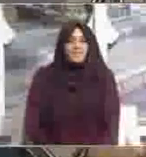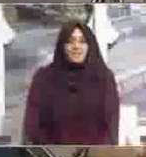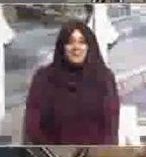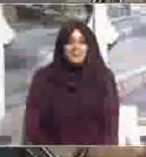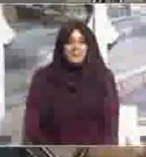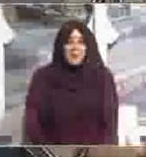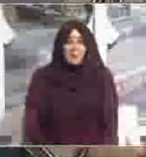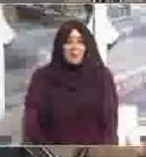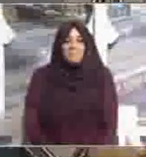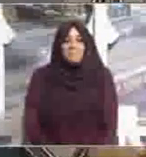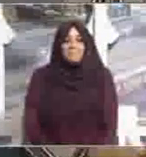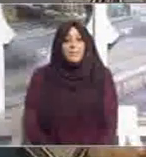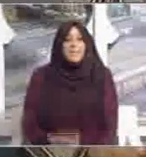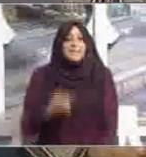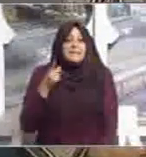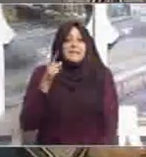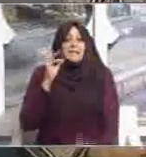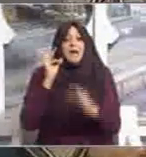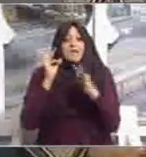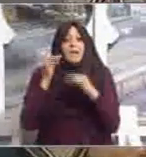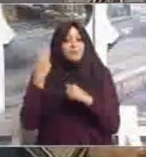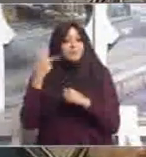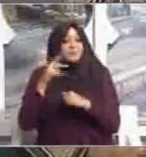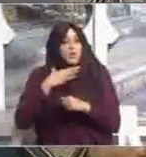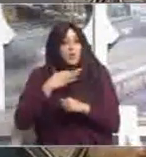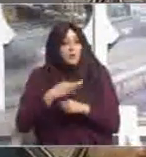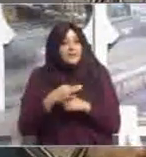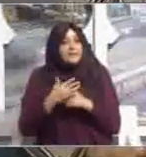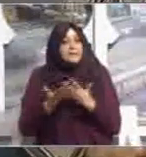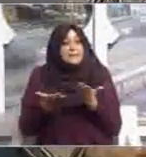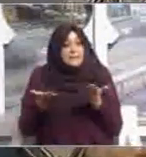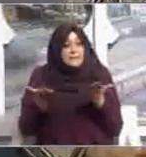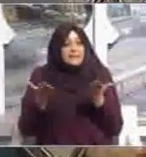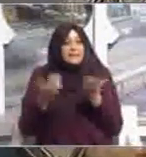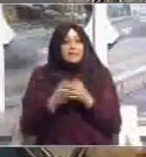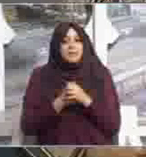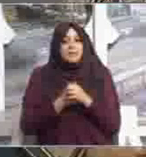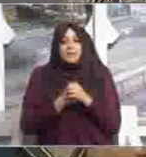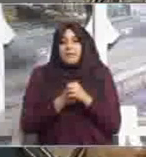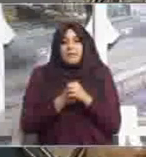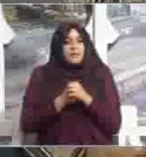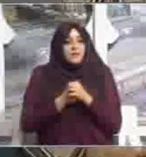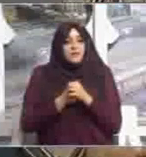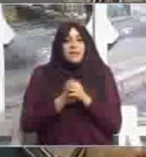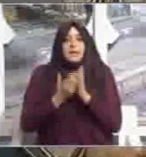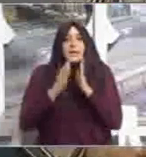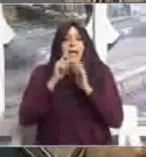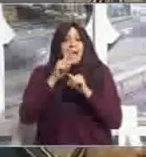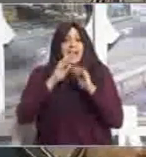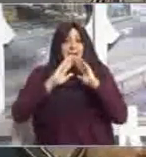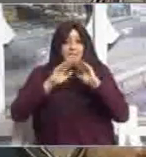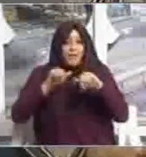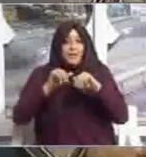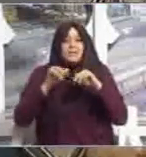حب. تكلم على وليدها. هي لا إله إلا الله. طلقت وعاودت الزواج.